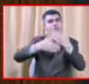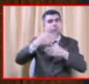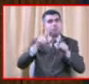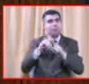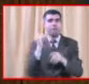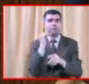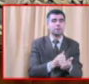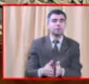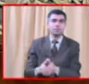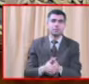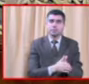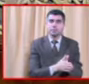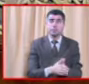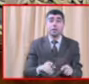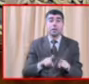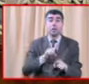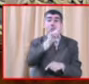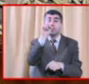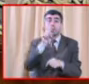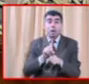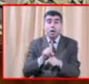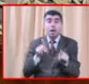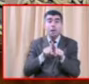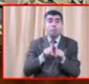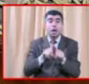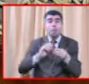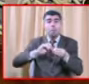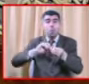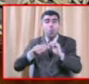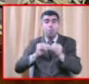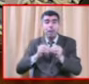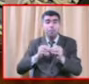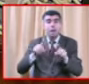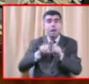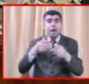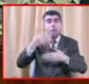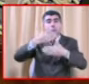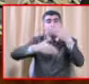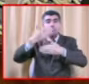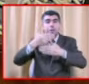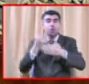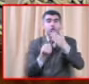المجهودات العقيل التي تحول دون اتمام بناء المستشفيات في بلادنا،